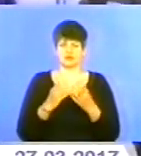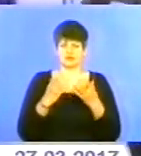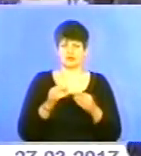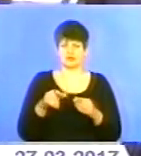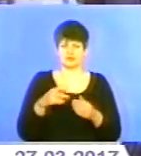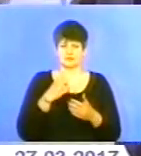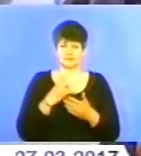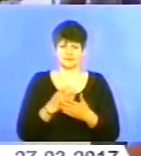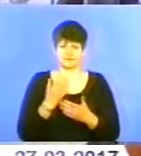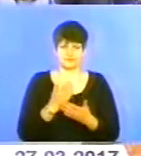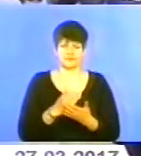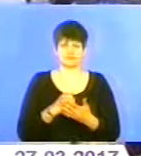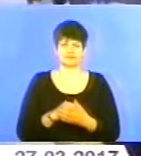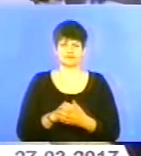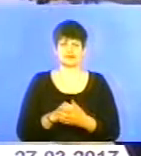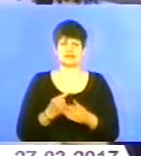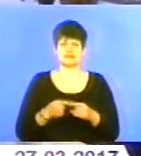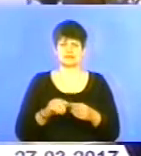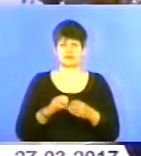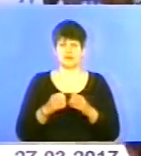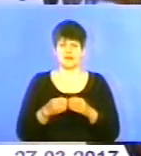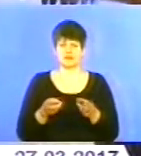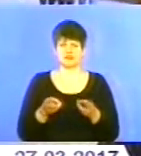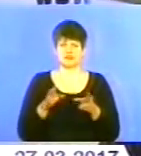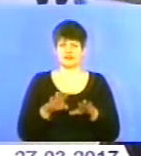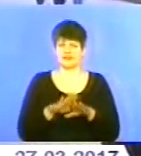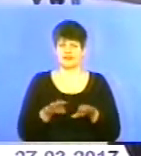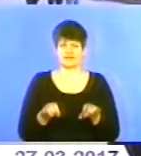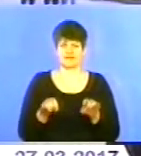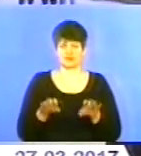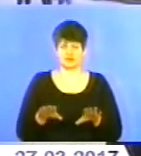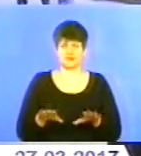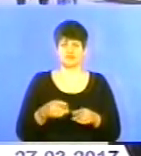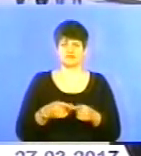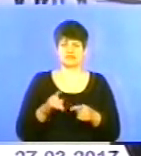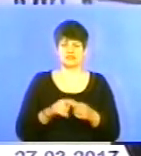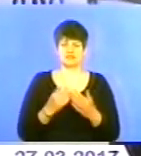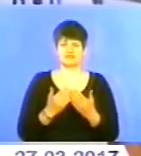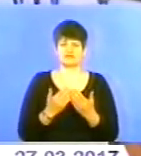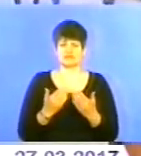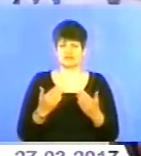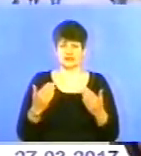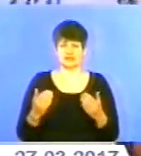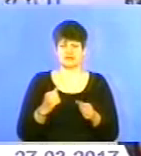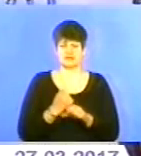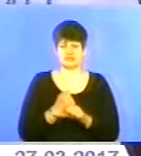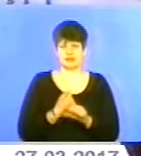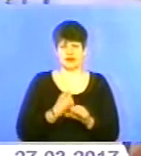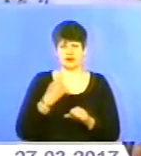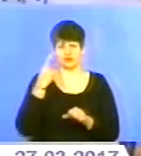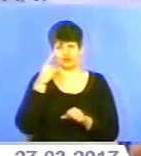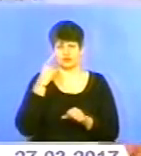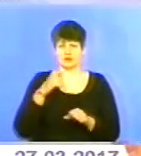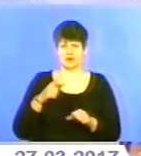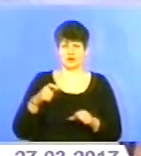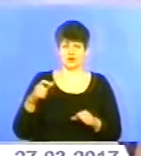ними. І ці проблеми залишаються невирішеними. Власне, в цій виставі вона заставляє думати людей,